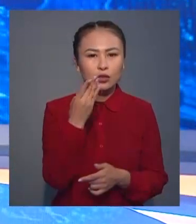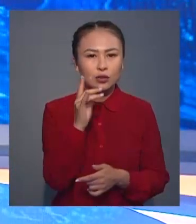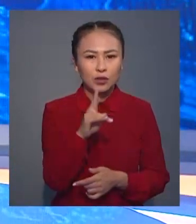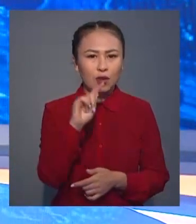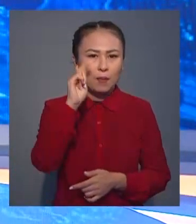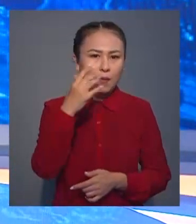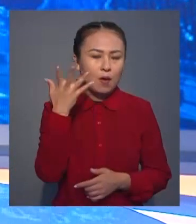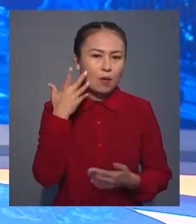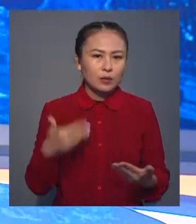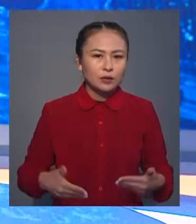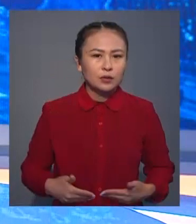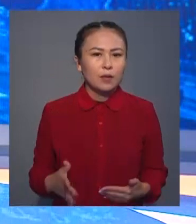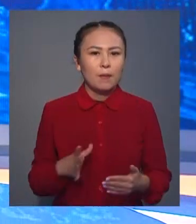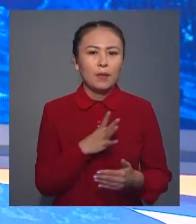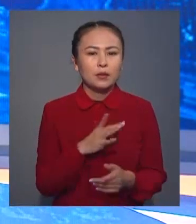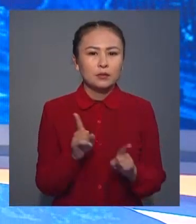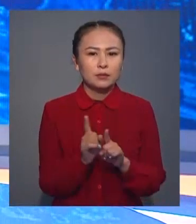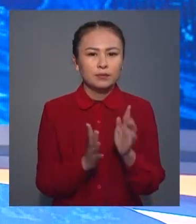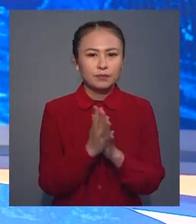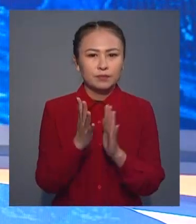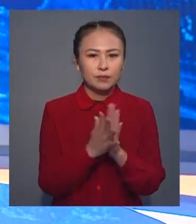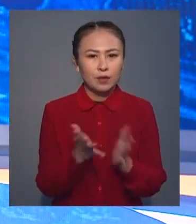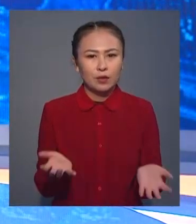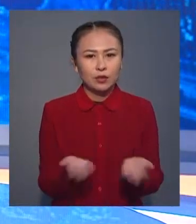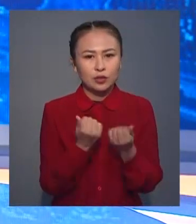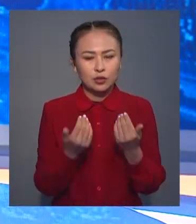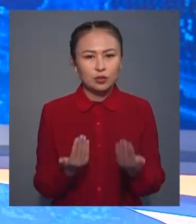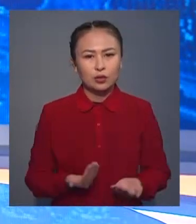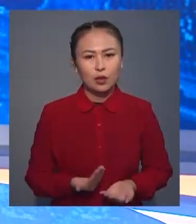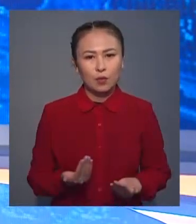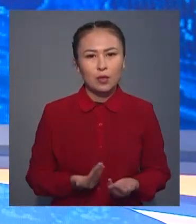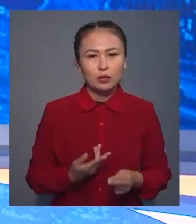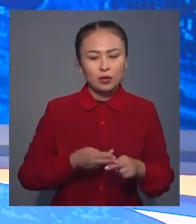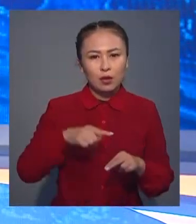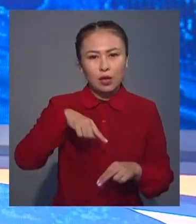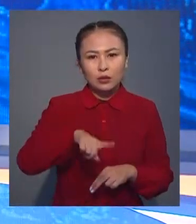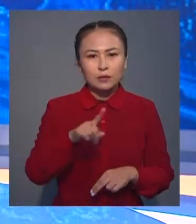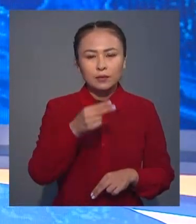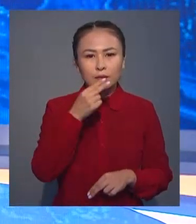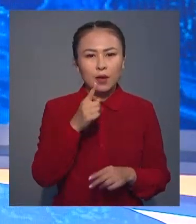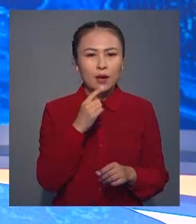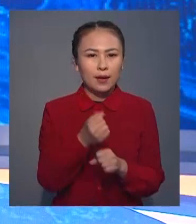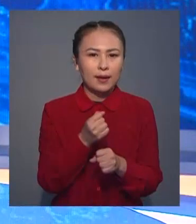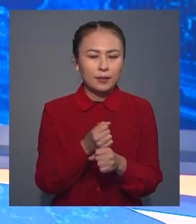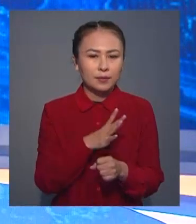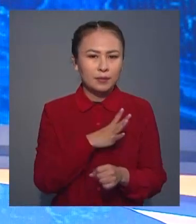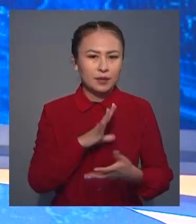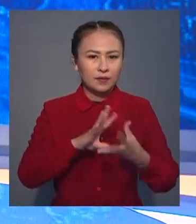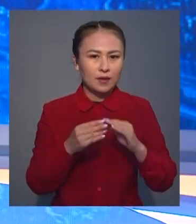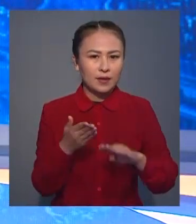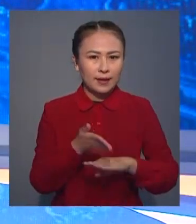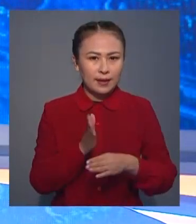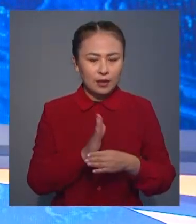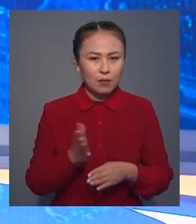аштық, соғыс кездерінде жергілікті халықты осы өсімдік аман сақтап қалды. Жергілікті тұрғындар құмаршықтың дәнінен нан пісіріп талғажау еткен.